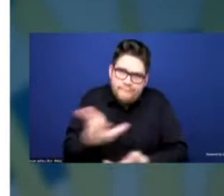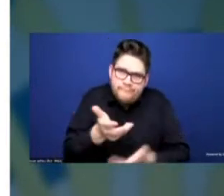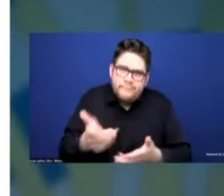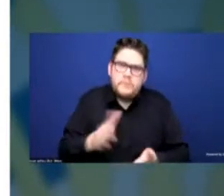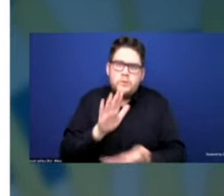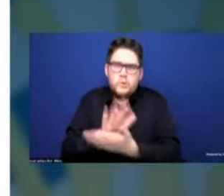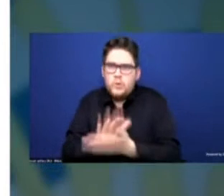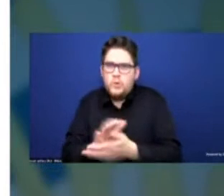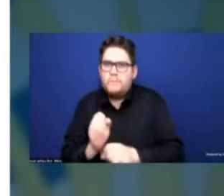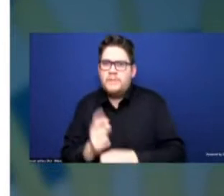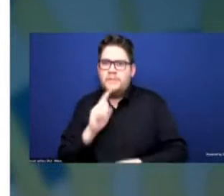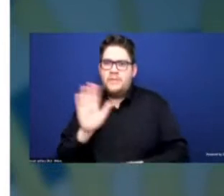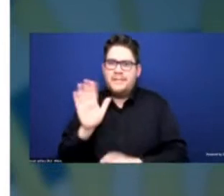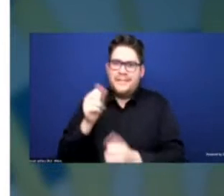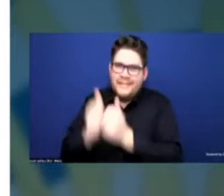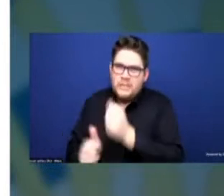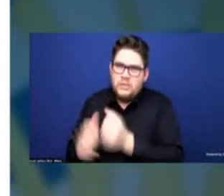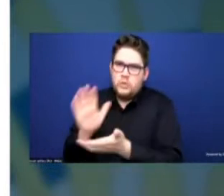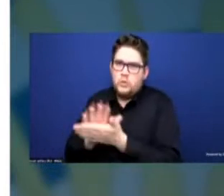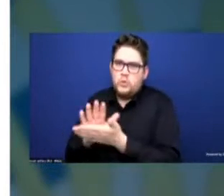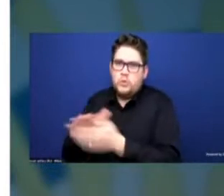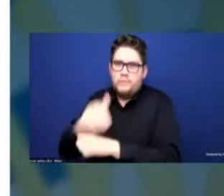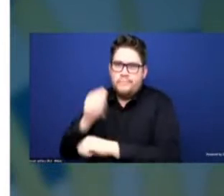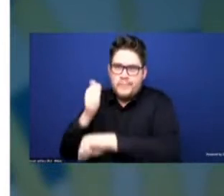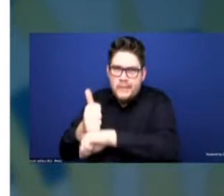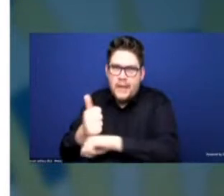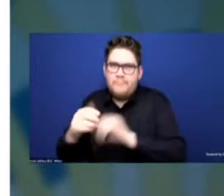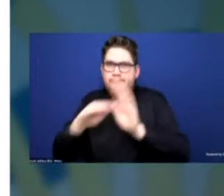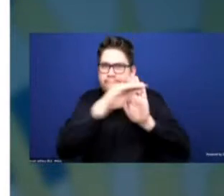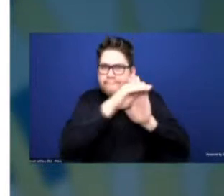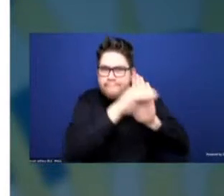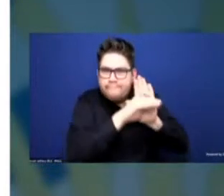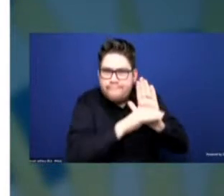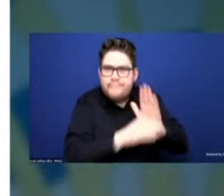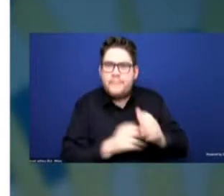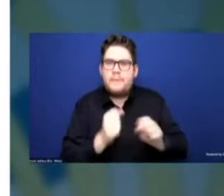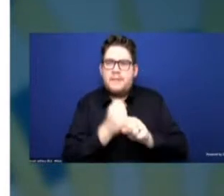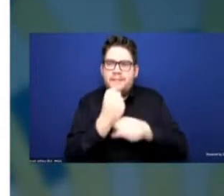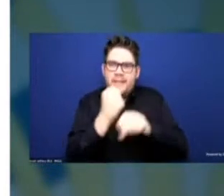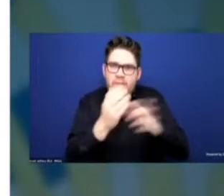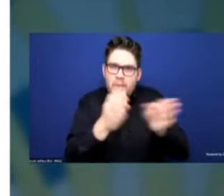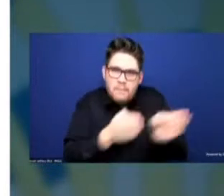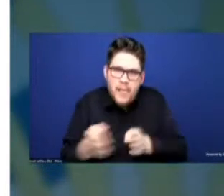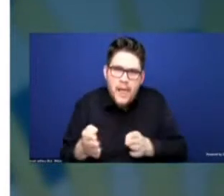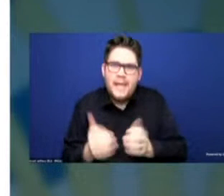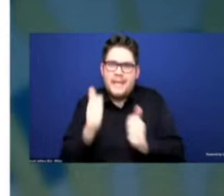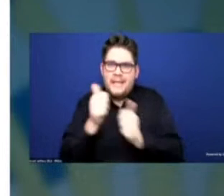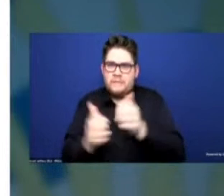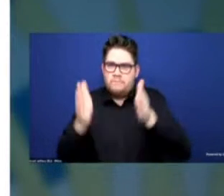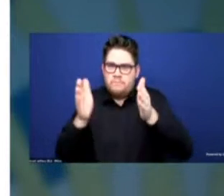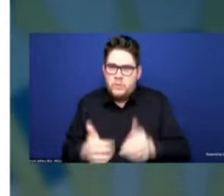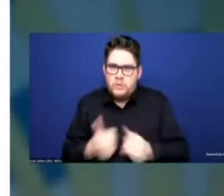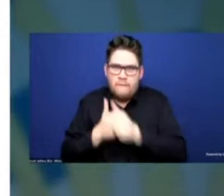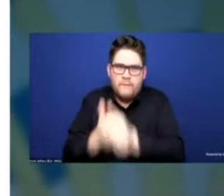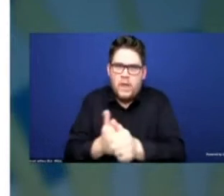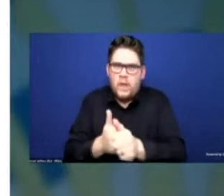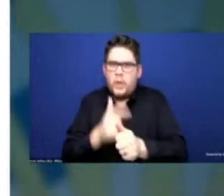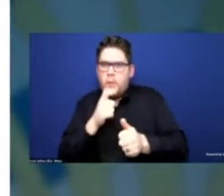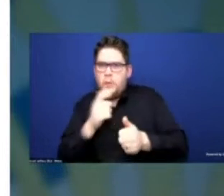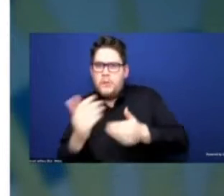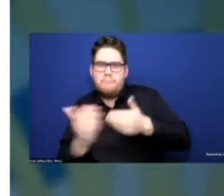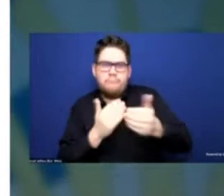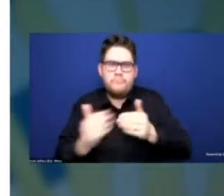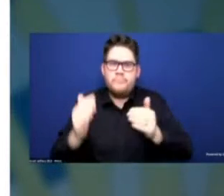are 和家里 being 里边 followed, 获 that 得的 people，are 而不 doing 是 what 学 they 校里 need 边 to 获 do 得的 to。 那么 reduce 他 the 说在学 anxiety, 校 to 里边 reduce the 就算 probability 是 that